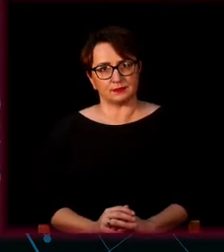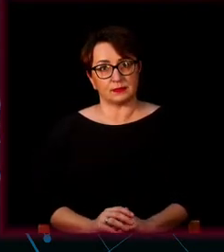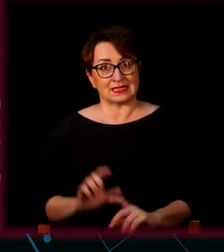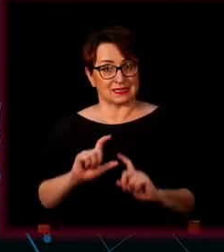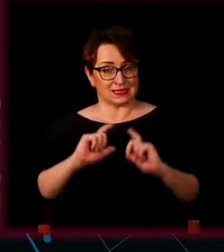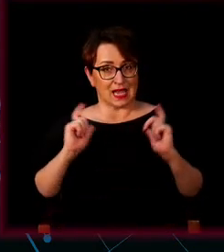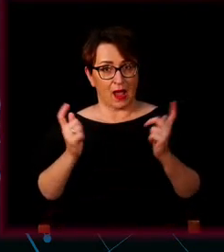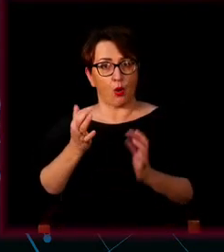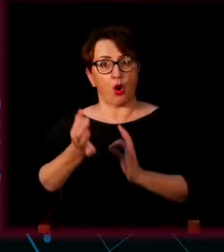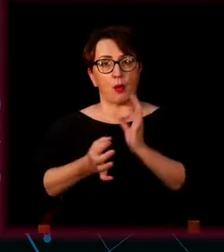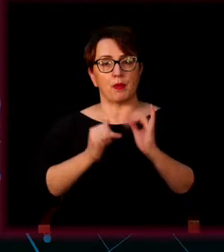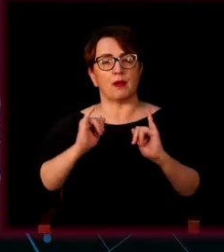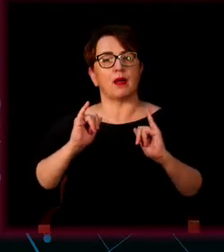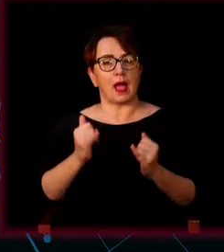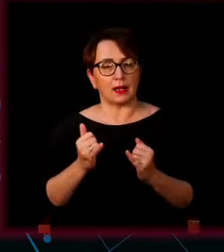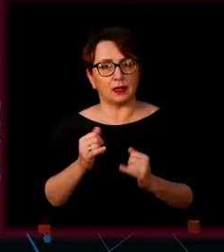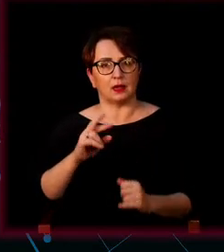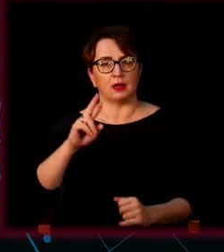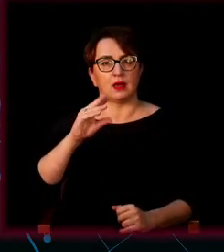Całość jest opowiedziana w formie